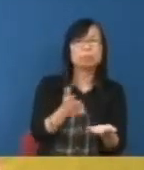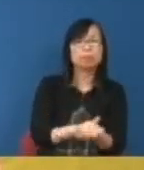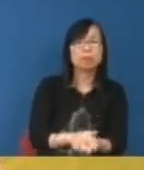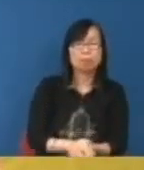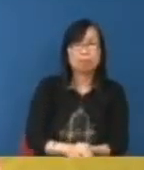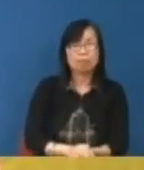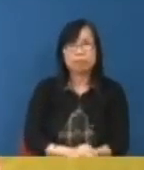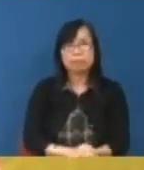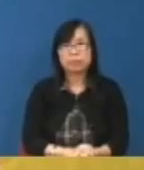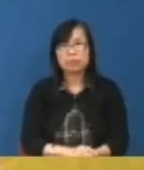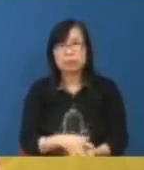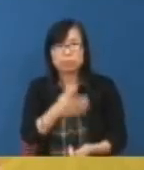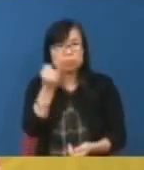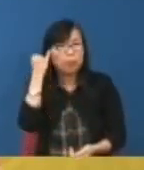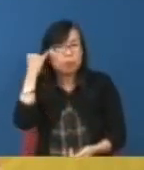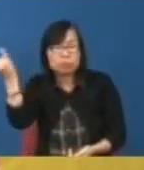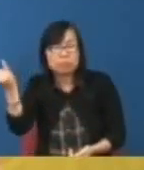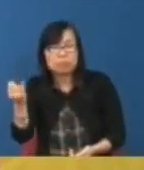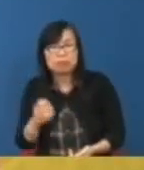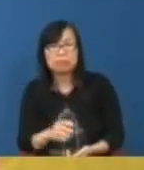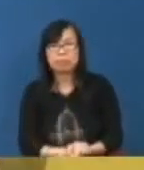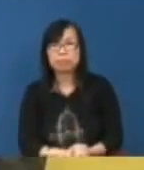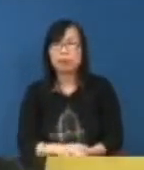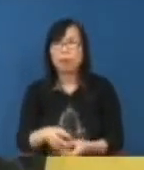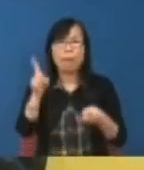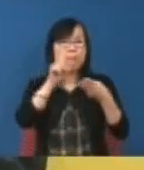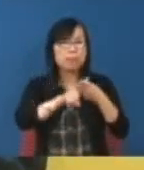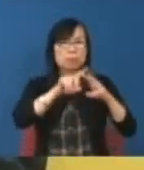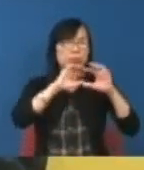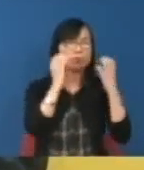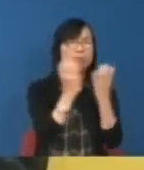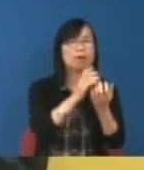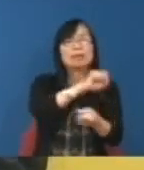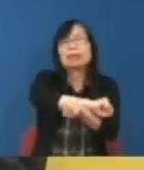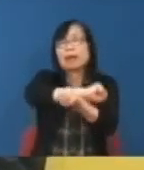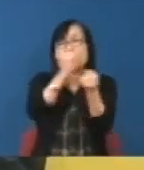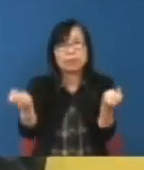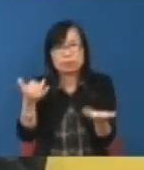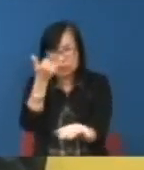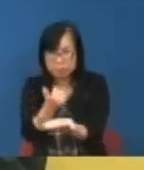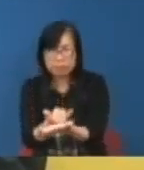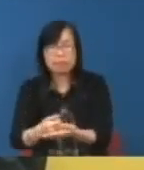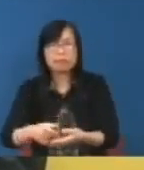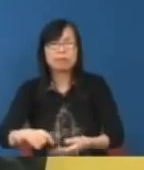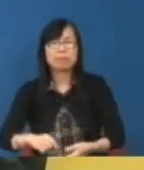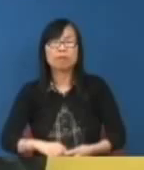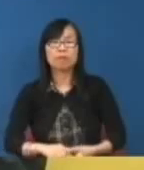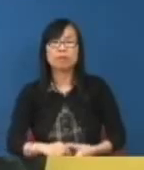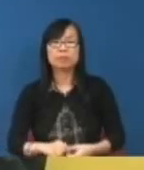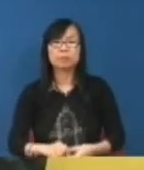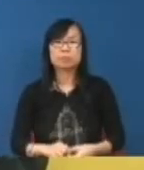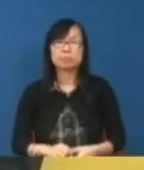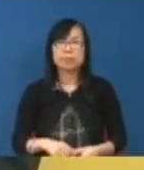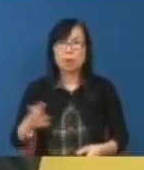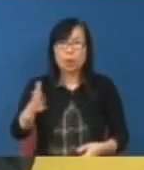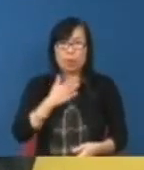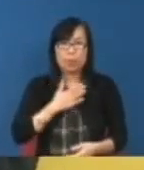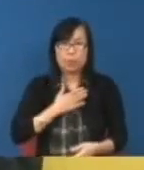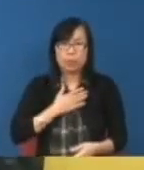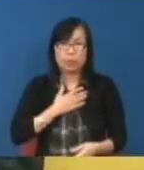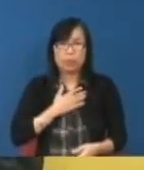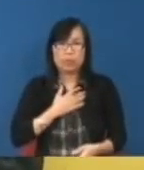嘅嘢喎，亦都唔 true 啊！你 喺民主黨就係即係解開咗個死結咯。佢驚佢自己中咗